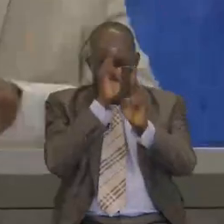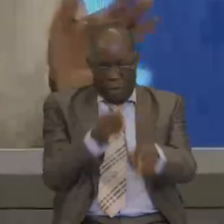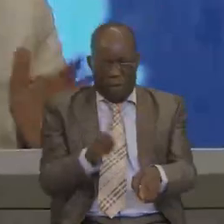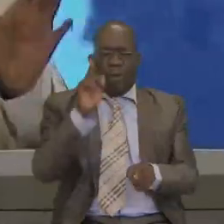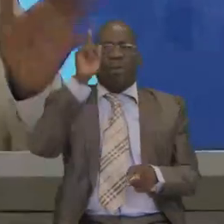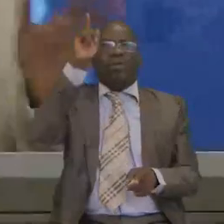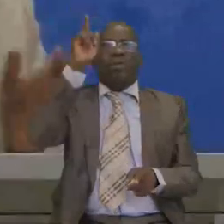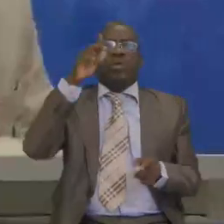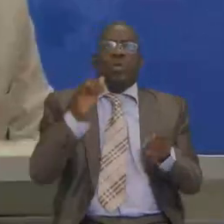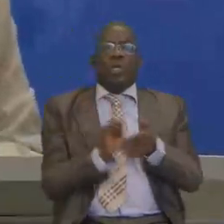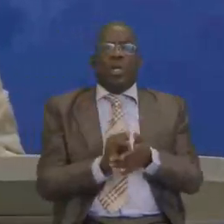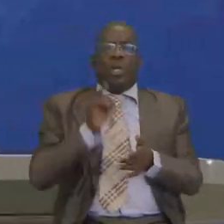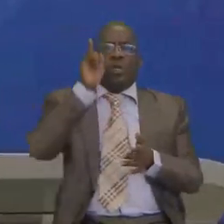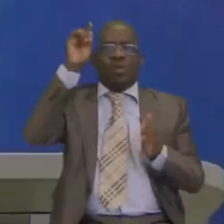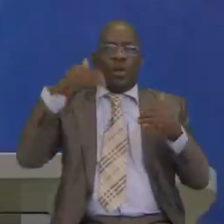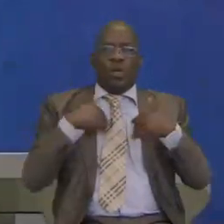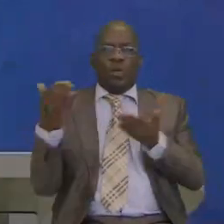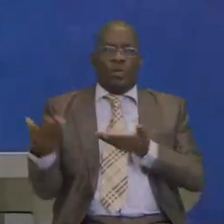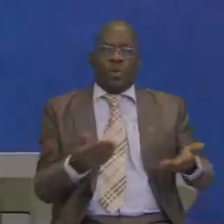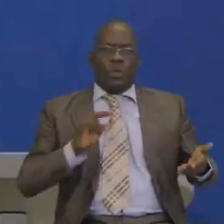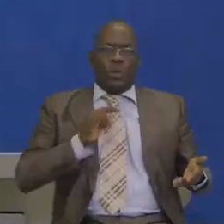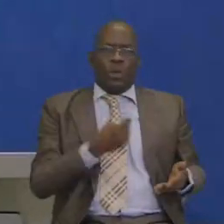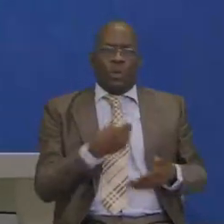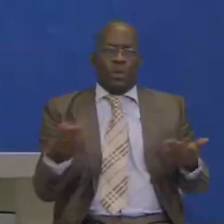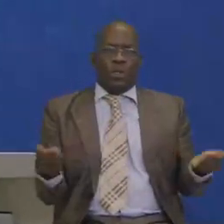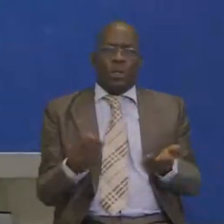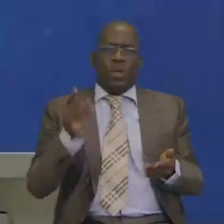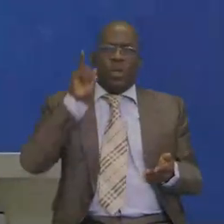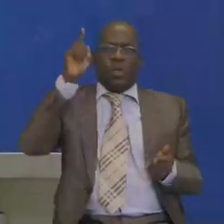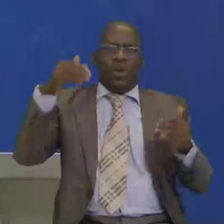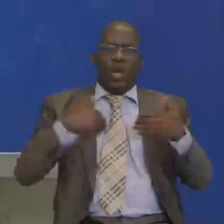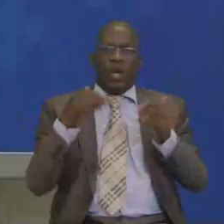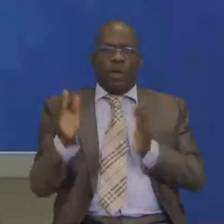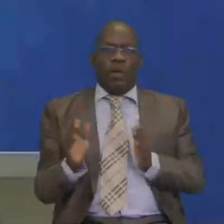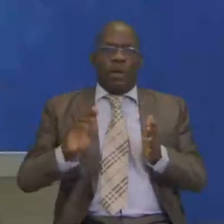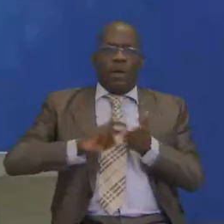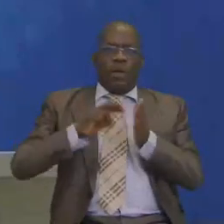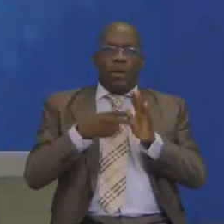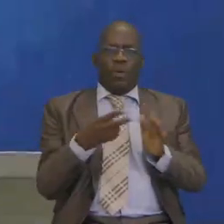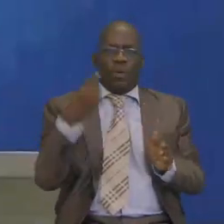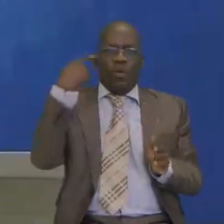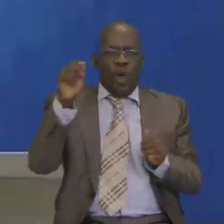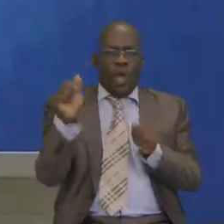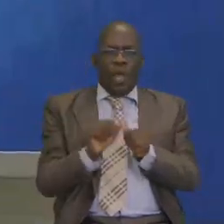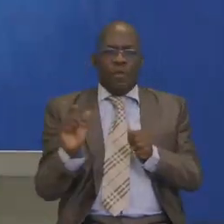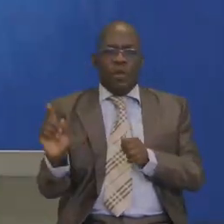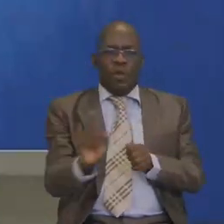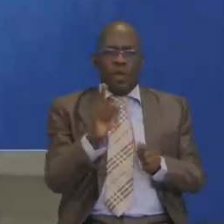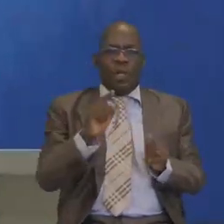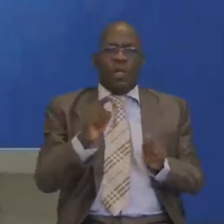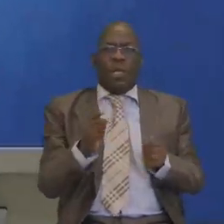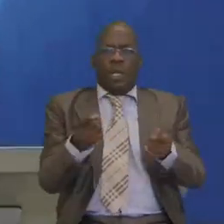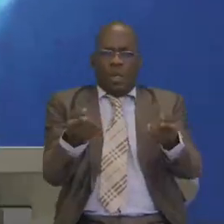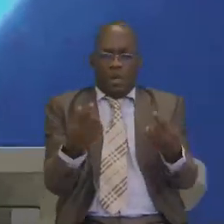t'honorons. Tu nous as rassemblés ici, tu as un objectif pour chacun participant